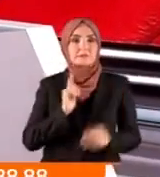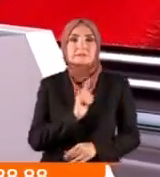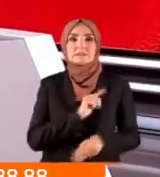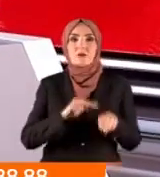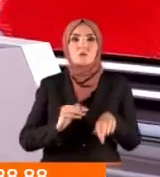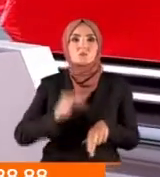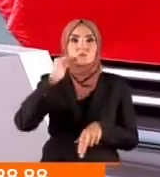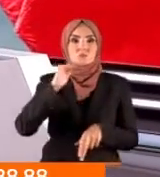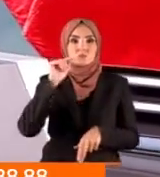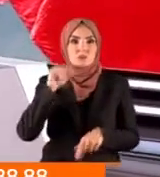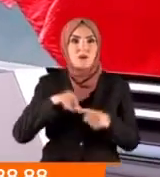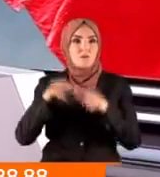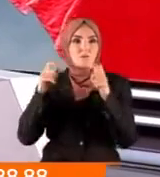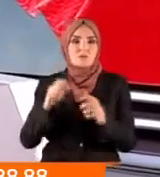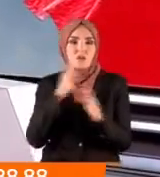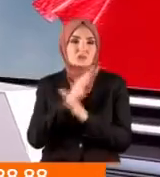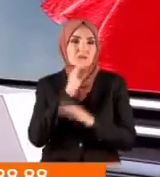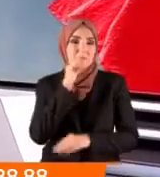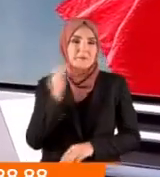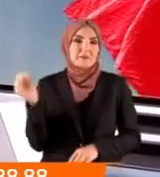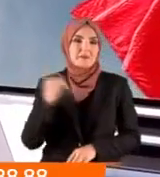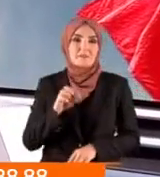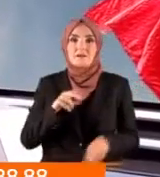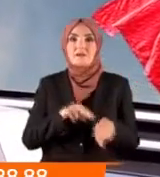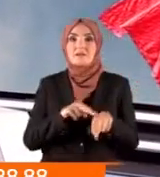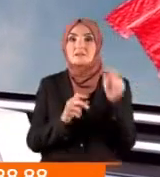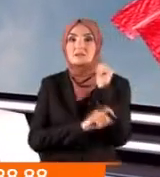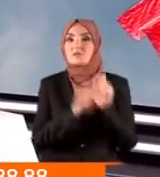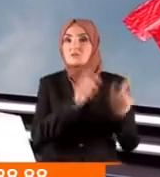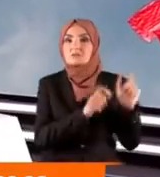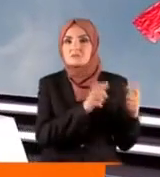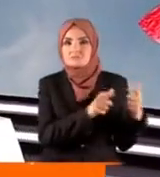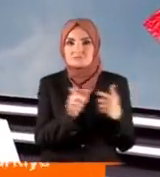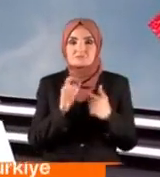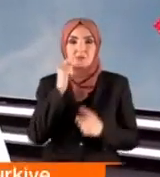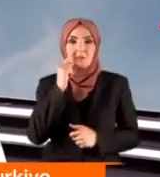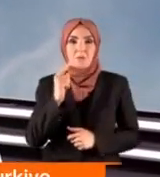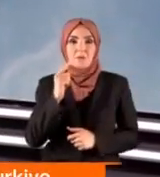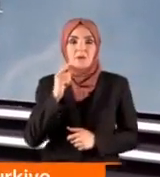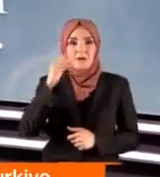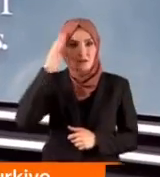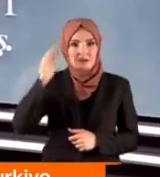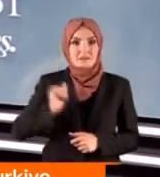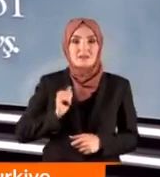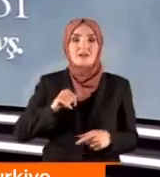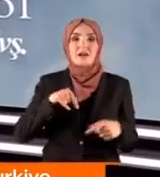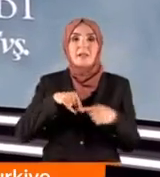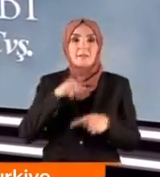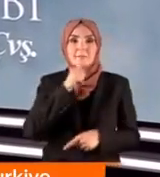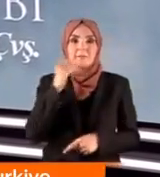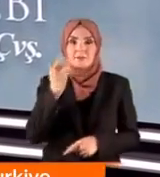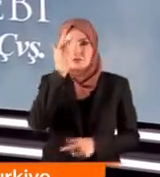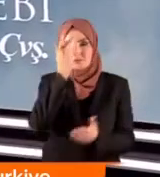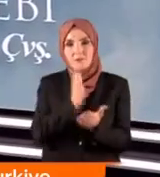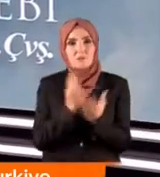Hakurk bölgesinden acı haber geldi. PKK'lı teröristlerin saldırısında uzman çavuş Halil Çelebi şehit düştü.